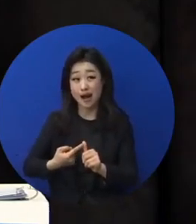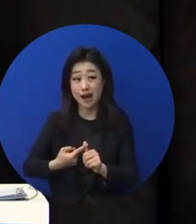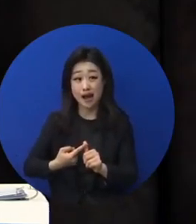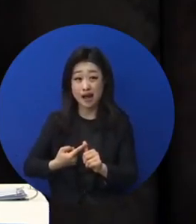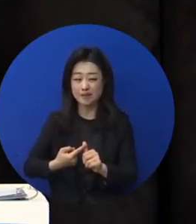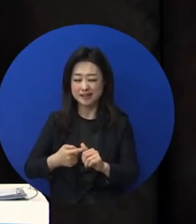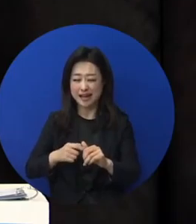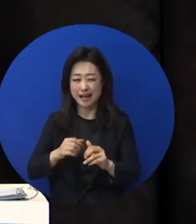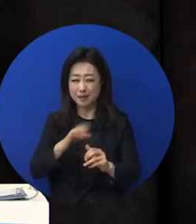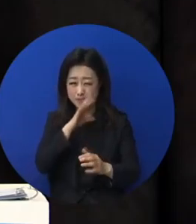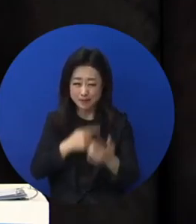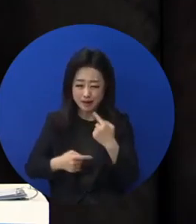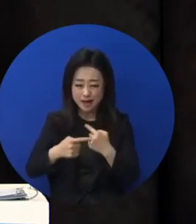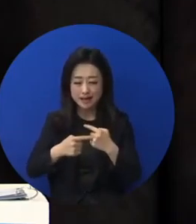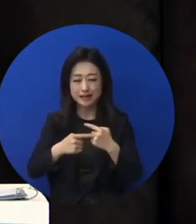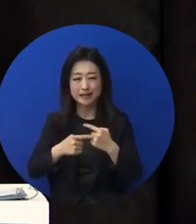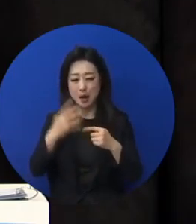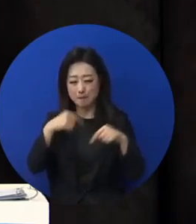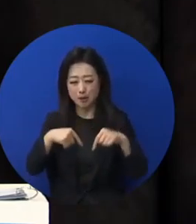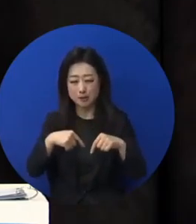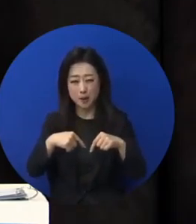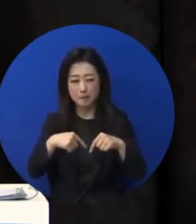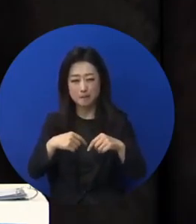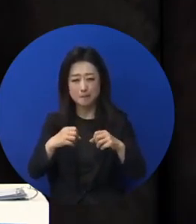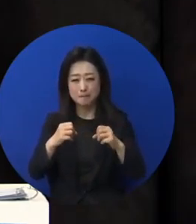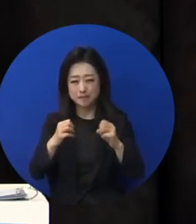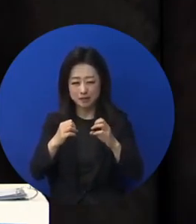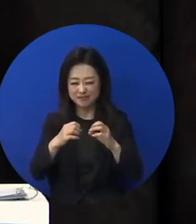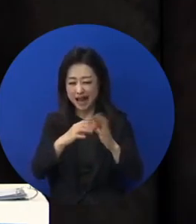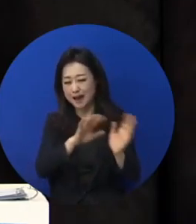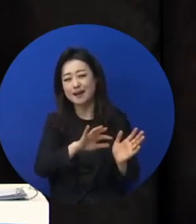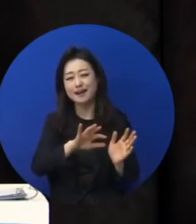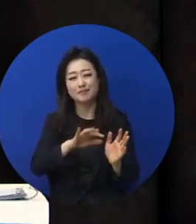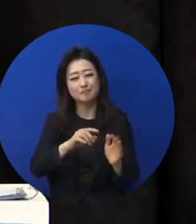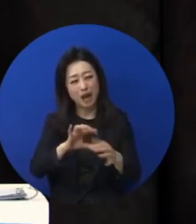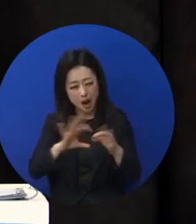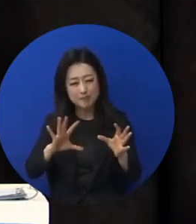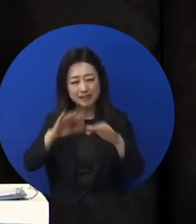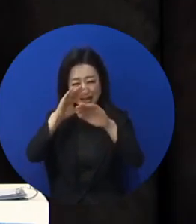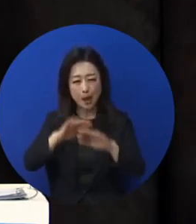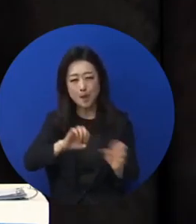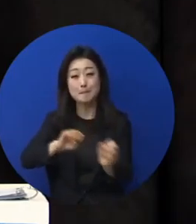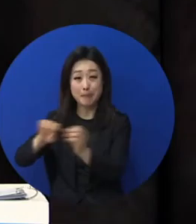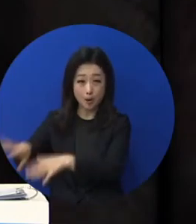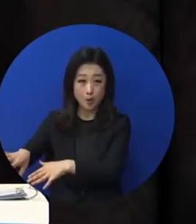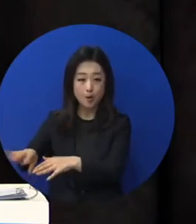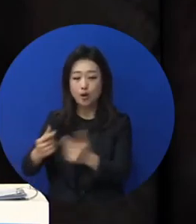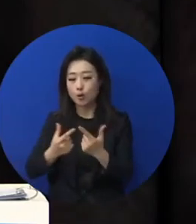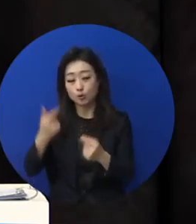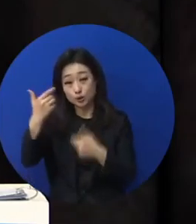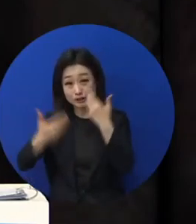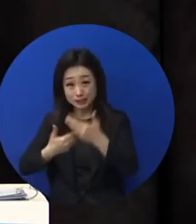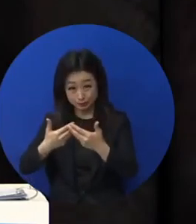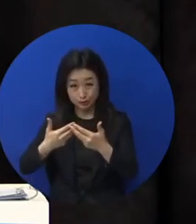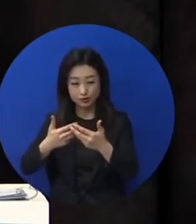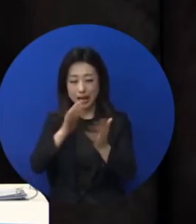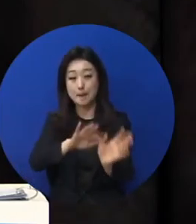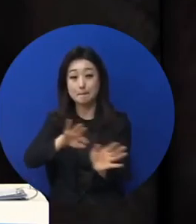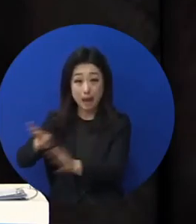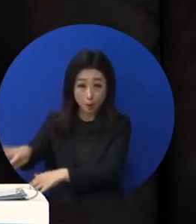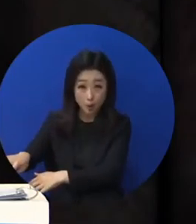지지, 민원 등 면접과 관련 없는 질문과 또 앞서 진행된 공통 질문 중에서 중복된